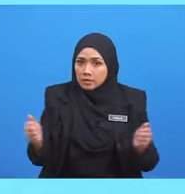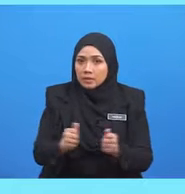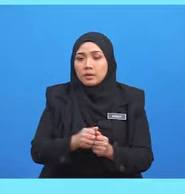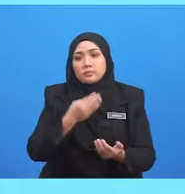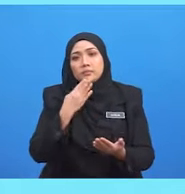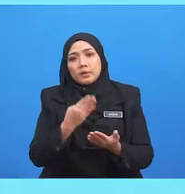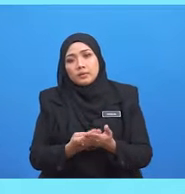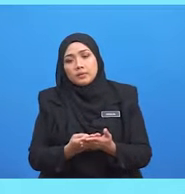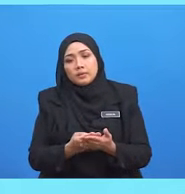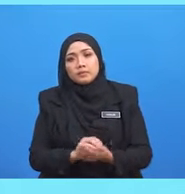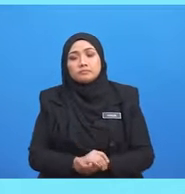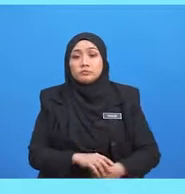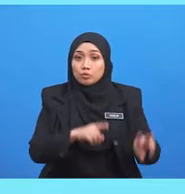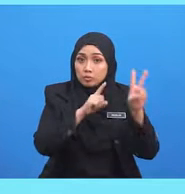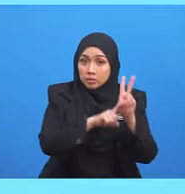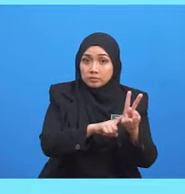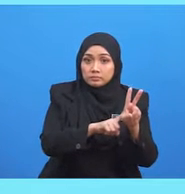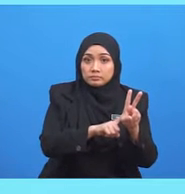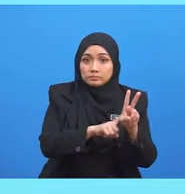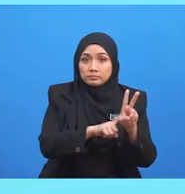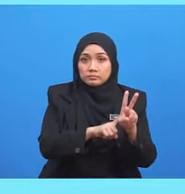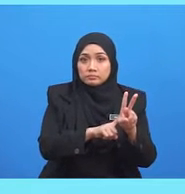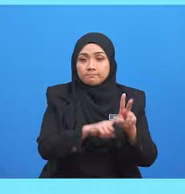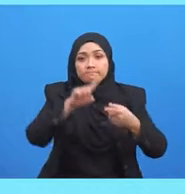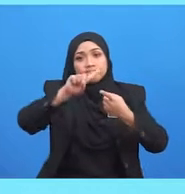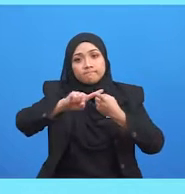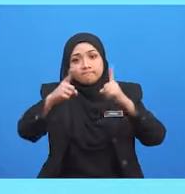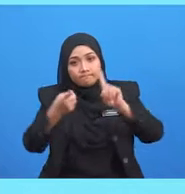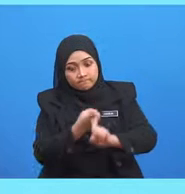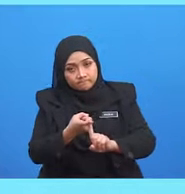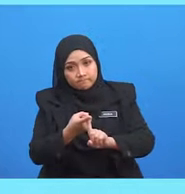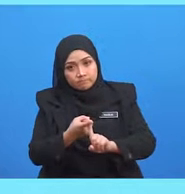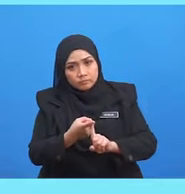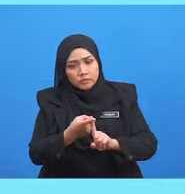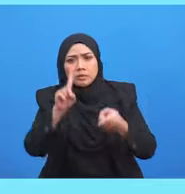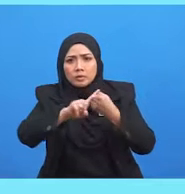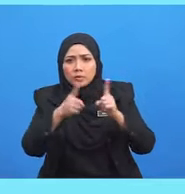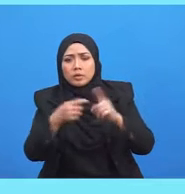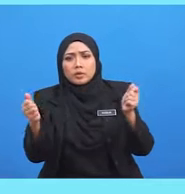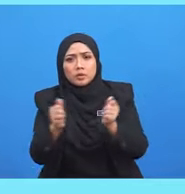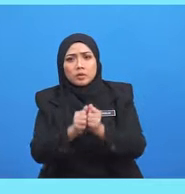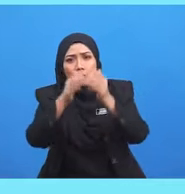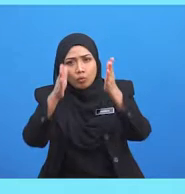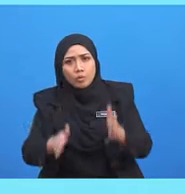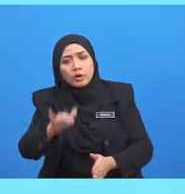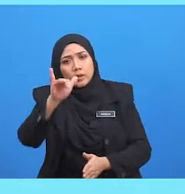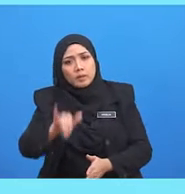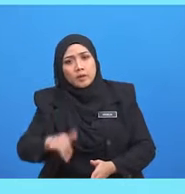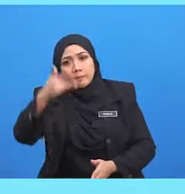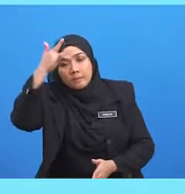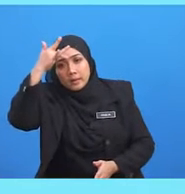iman dan kufur. Dua, sahabat, iaitu bersahabat dengan orang soleh yang